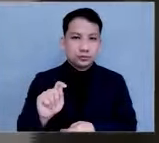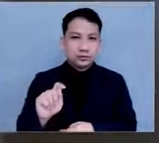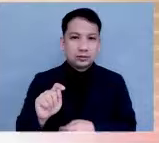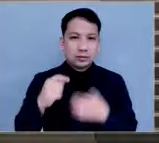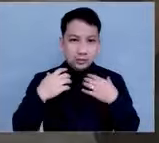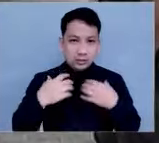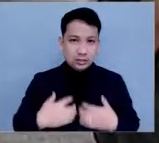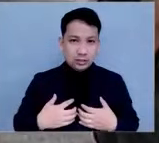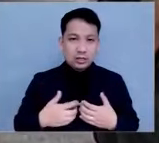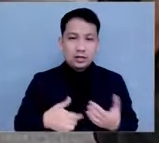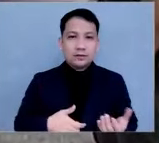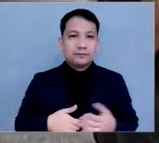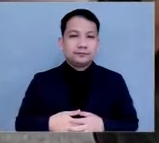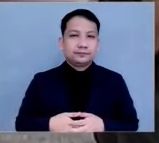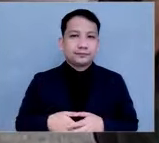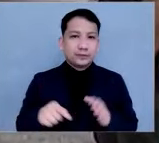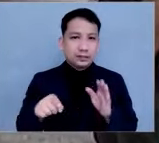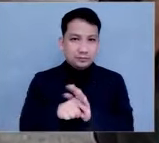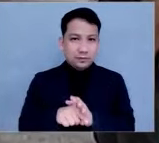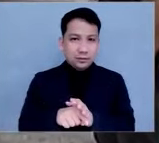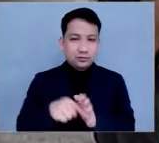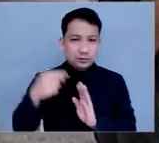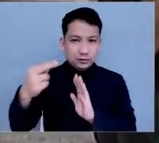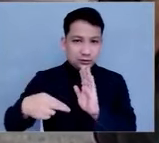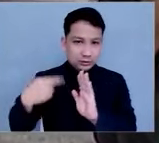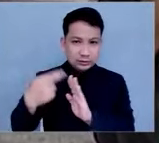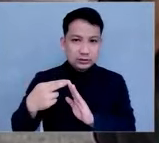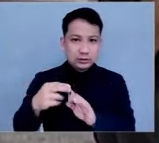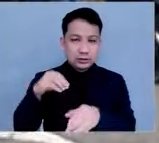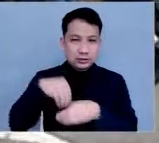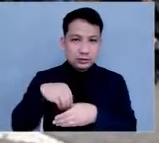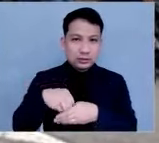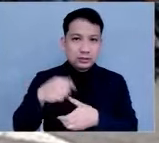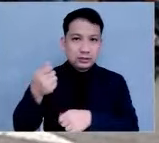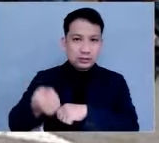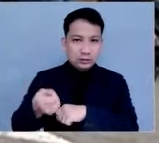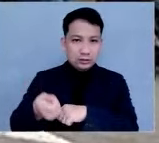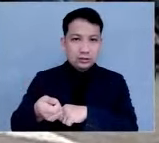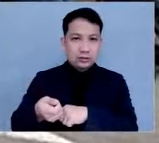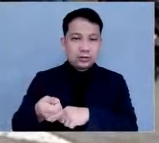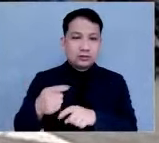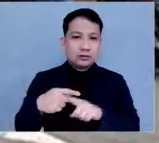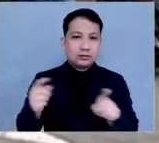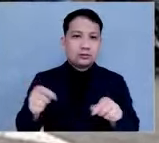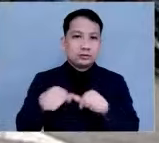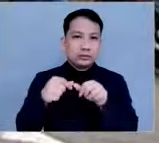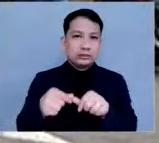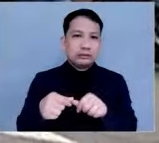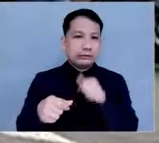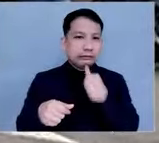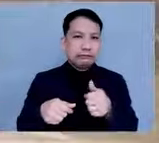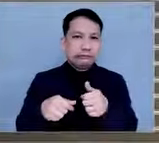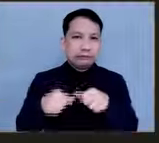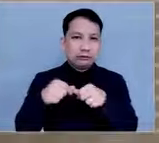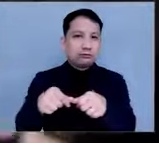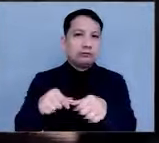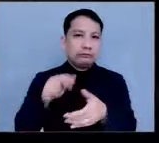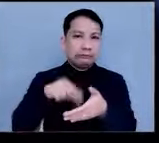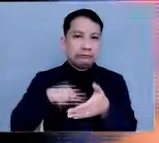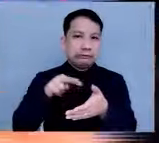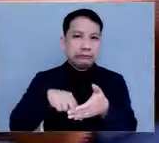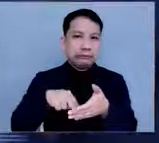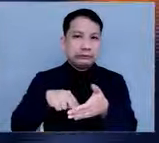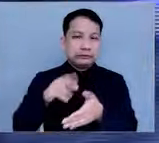naka-bulletproof vest. Pinagbawalan ding mag-record ang mga reporter sa loob ng korte. Pero hindi natuloy ang pagbabasa ng sakdal kay Guo.